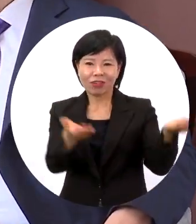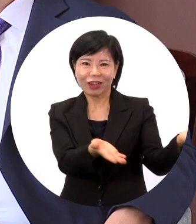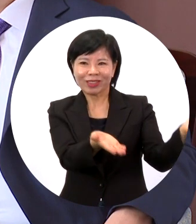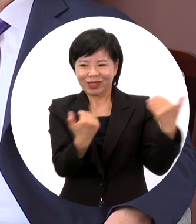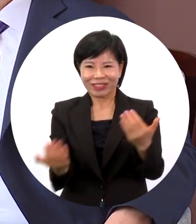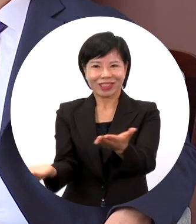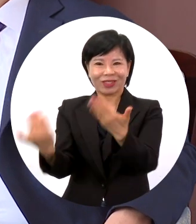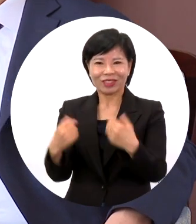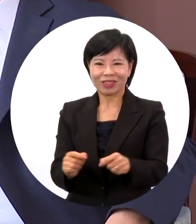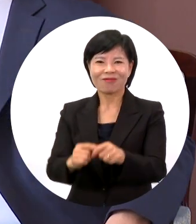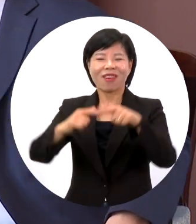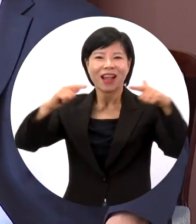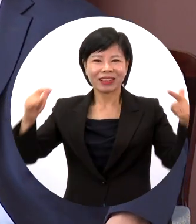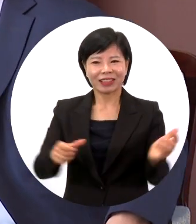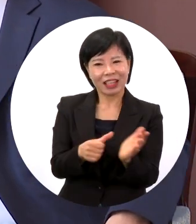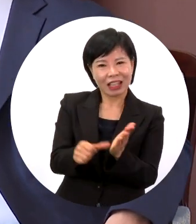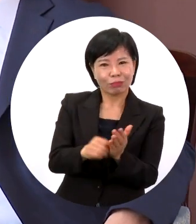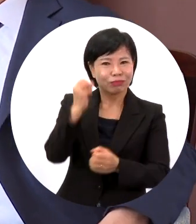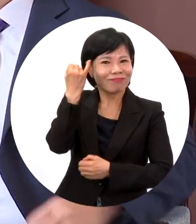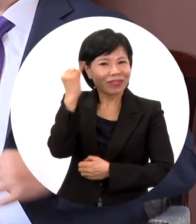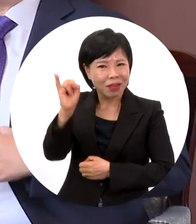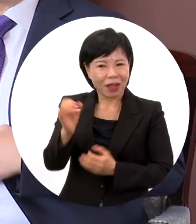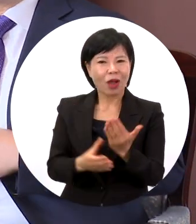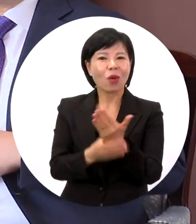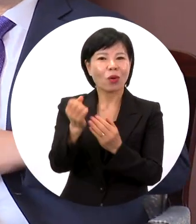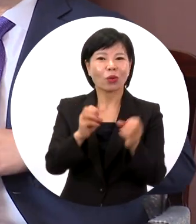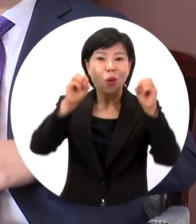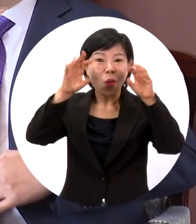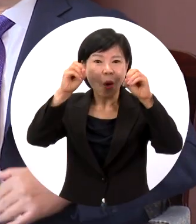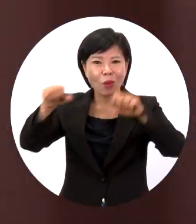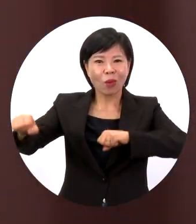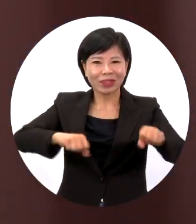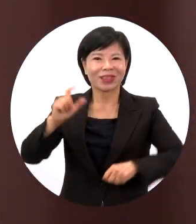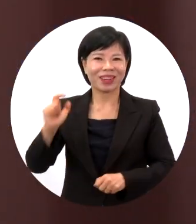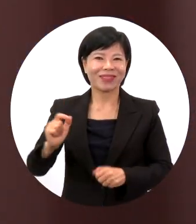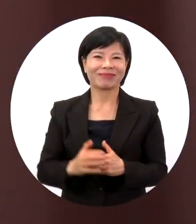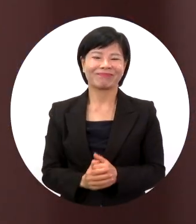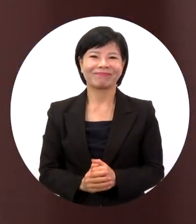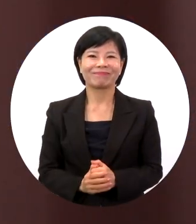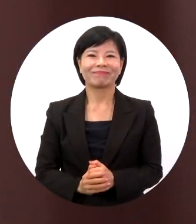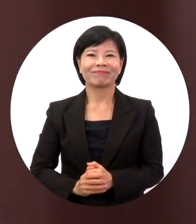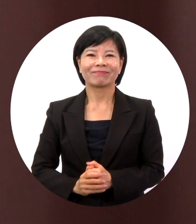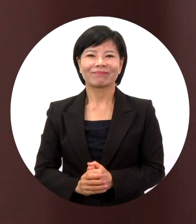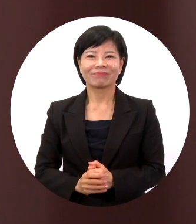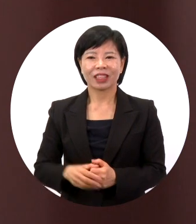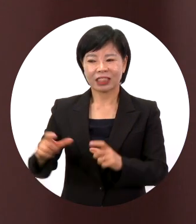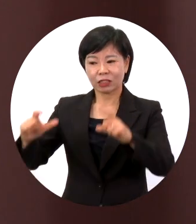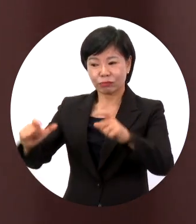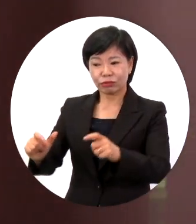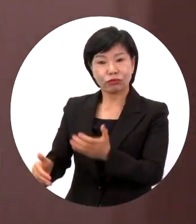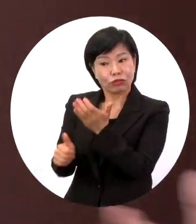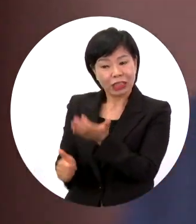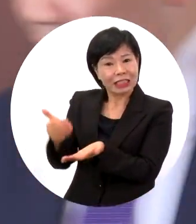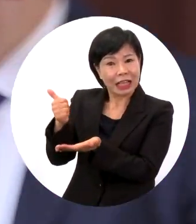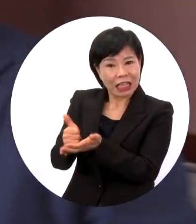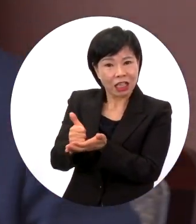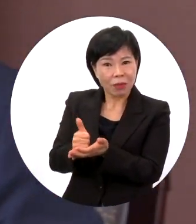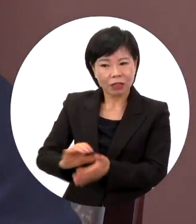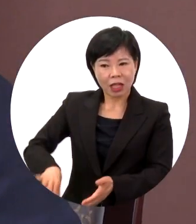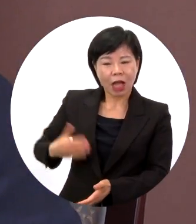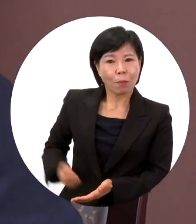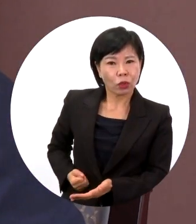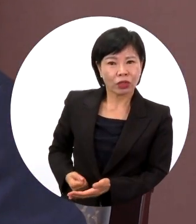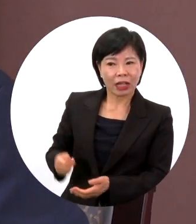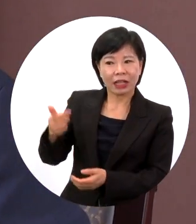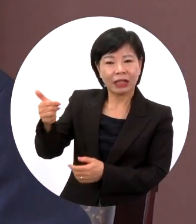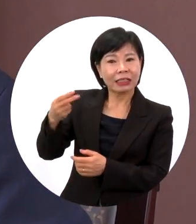유치를 확대하고 관광상품 개발 및 공동 홍보 활동도 강화하기로 했습니다. 시엠립 부지사와 주한 캄보디아